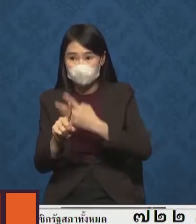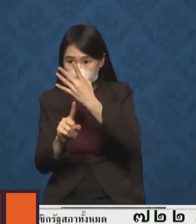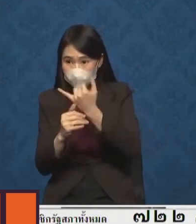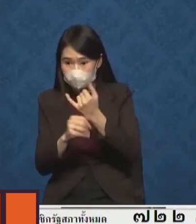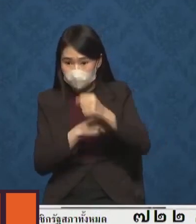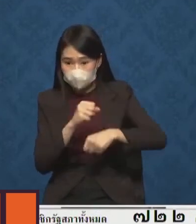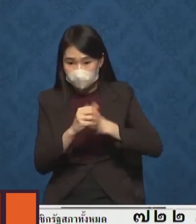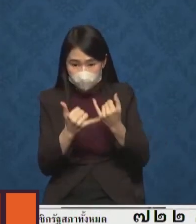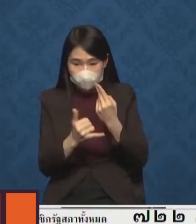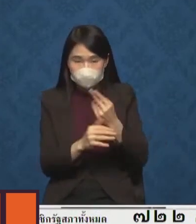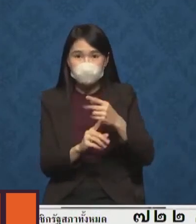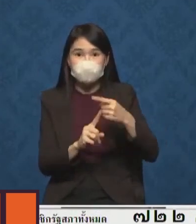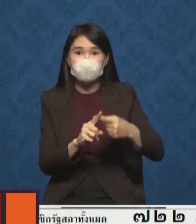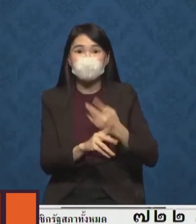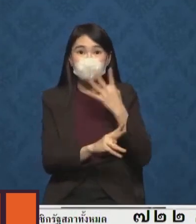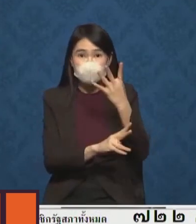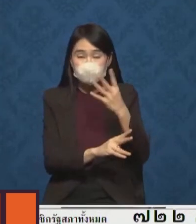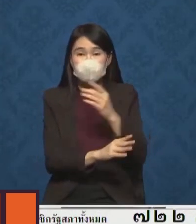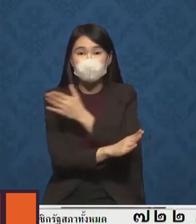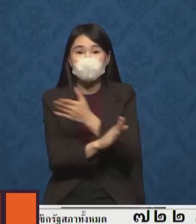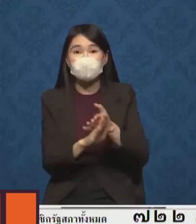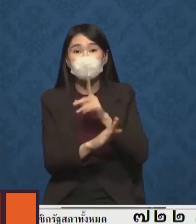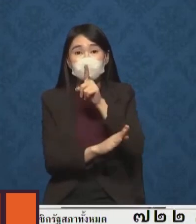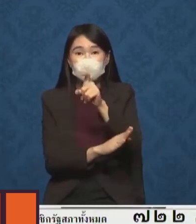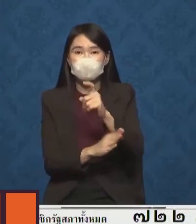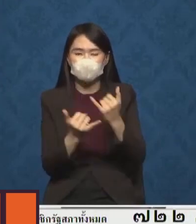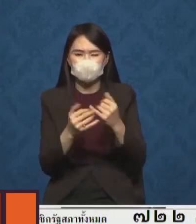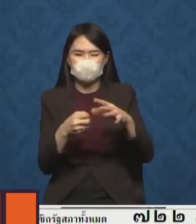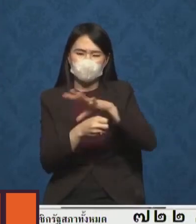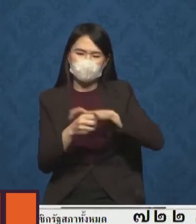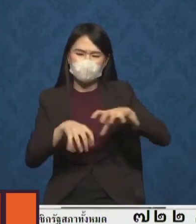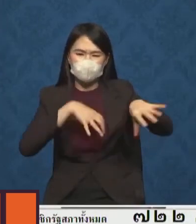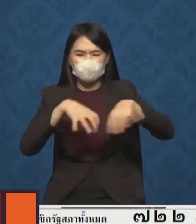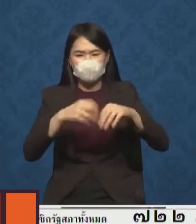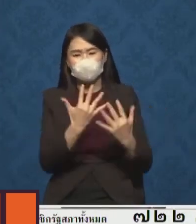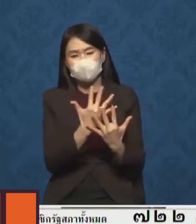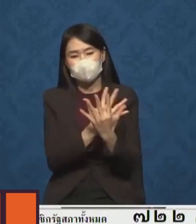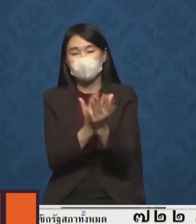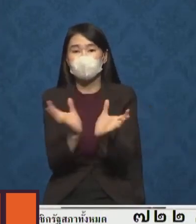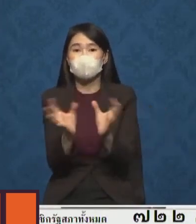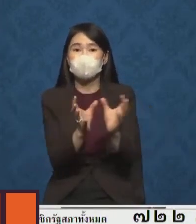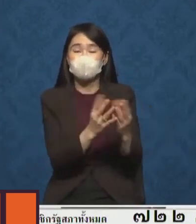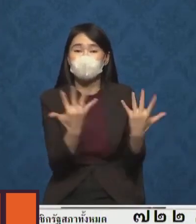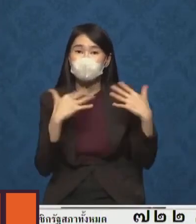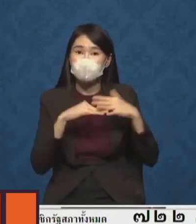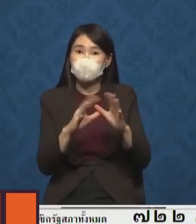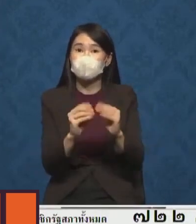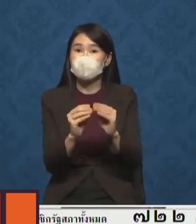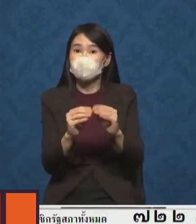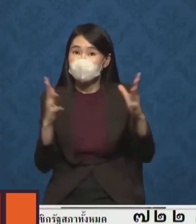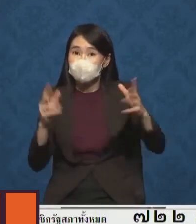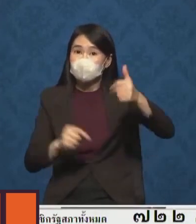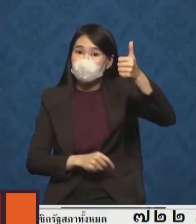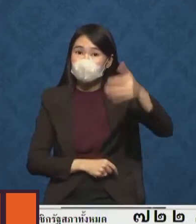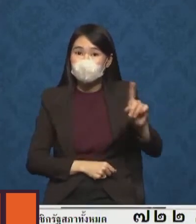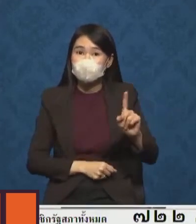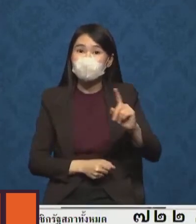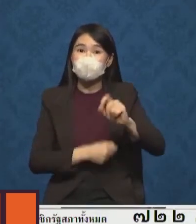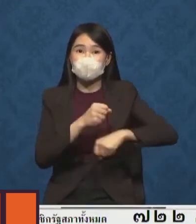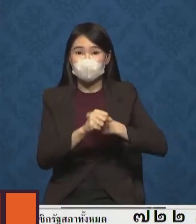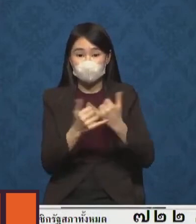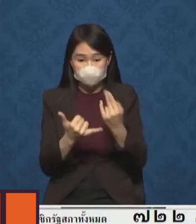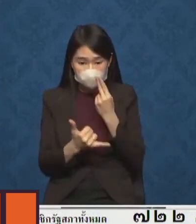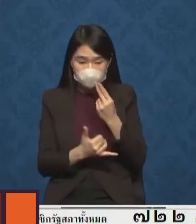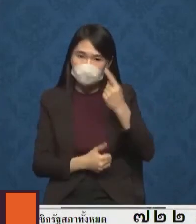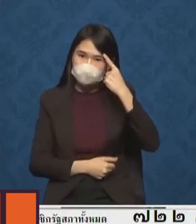แล้วนะครับแล้สถานการณแบบนี้ผมไม่มั่นใจวจะจัประชุมพักการเมืองที่เรีกวาการประชุมใหญ่ประจำปีได้หรอไม่